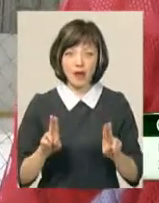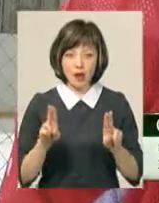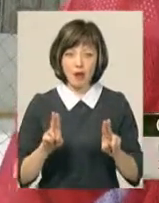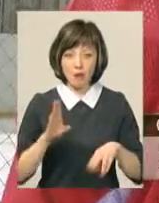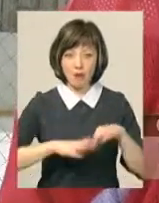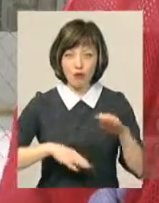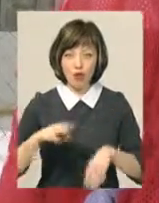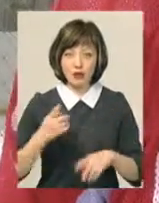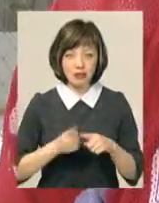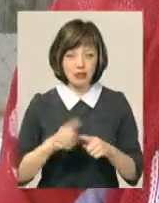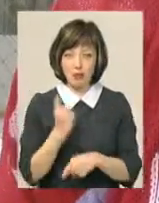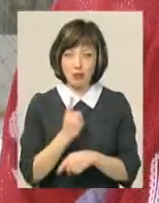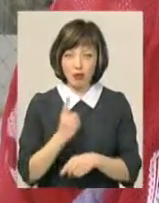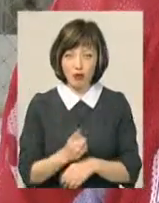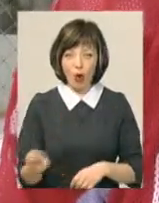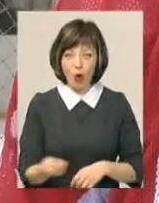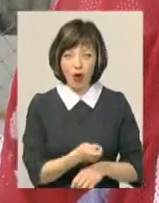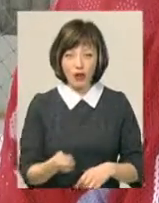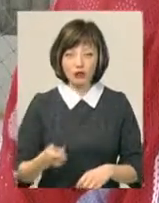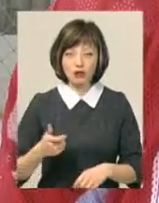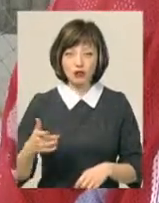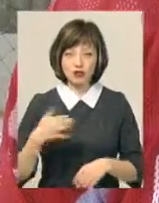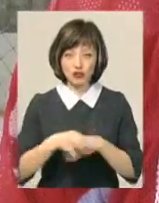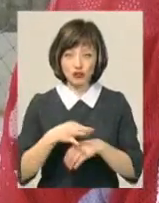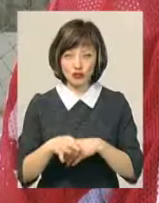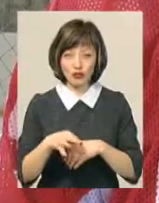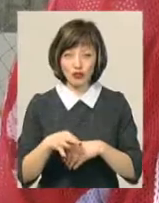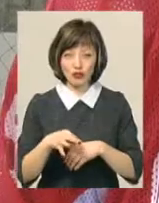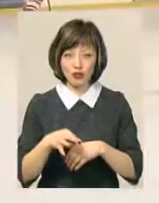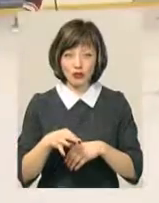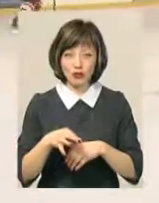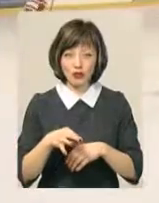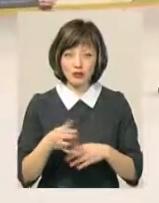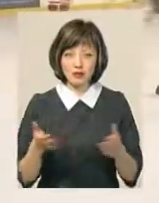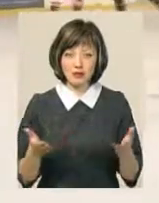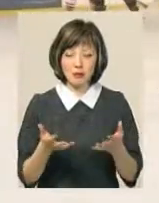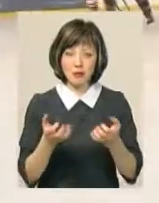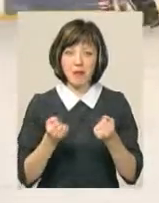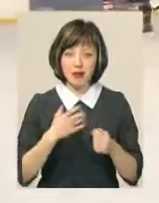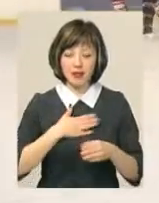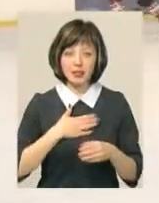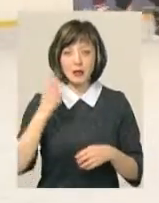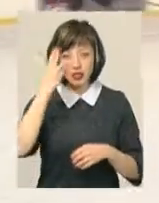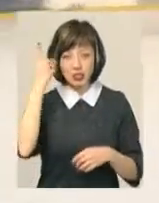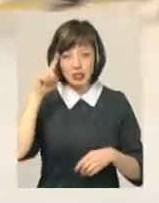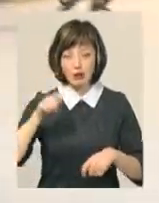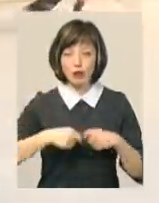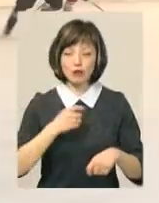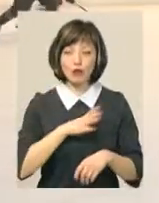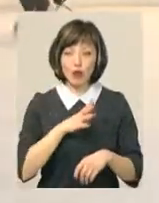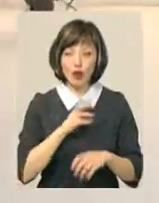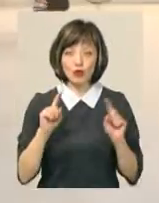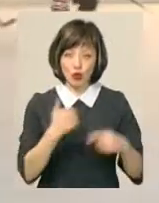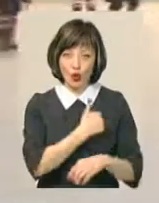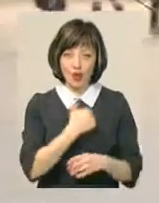по руках, це таке заборонено в хокеї, жорстоко приймав нас аматорський хокей. Хмельничани кажуть, і самі знають, що порушення були, але ж